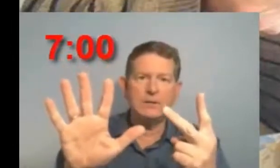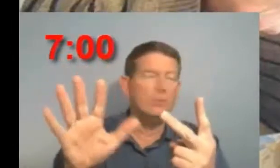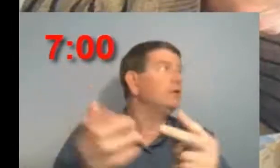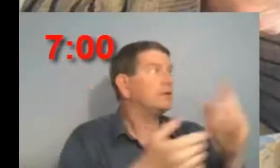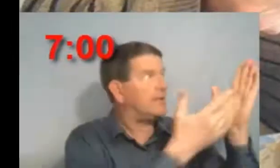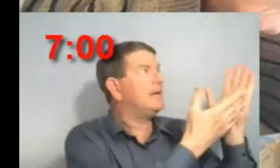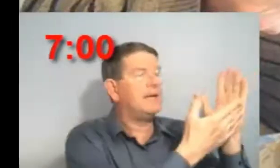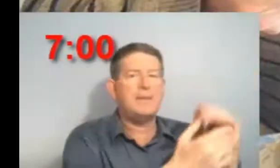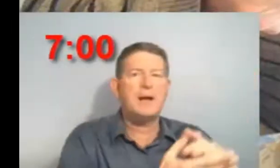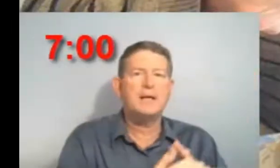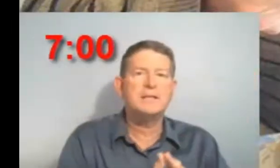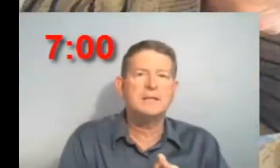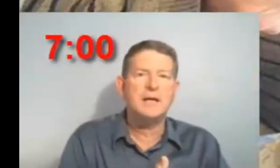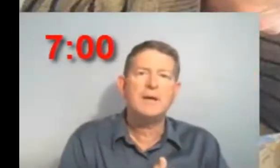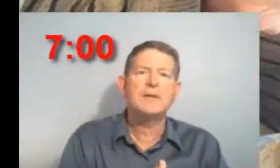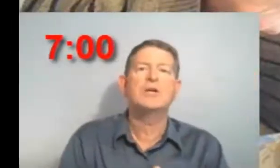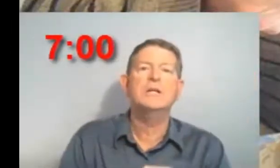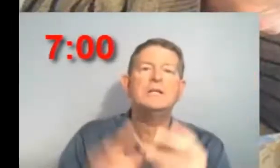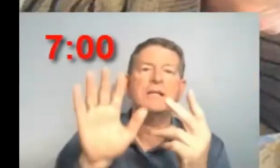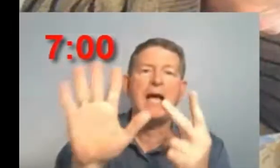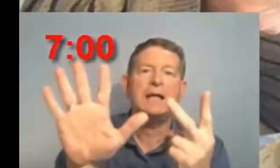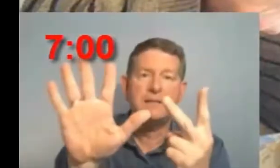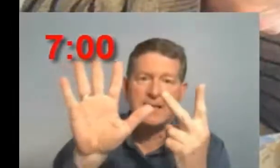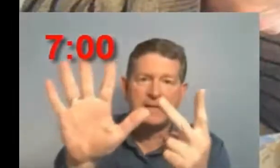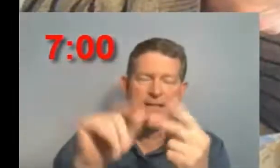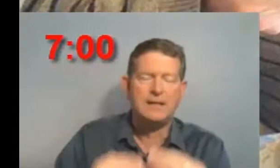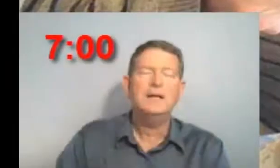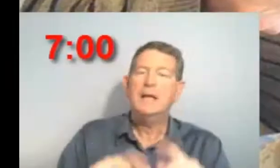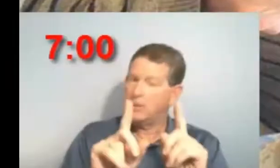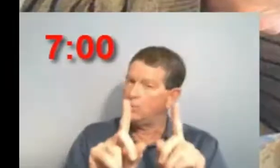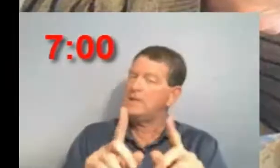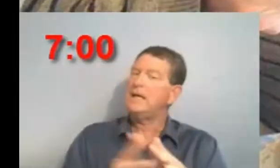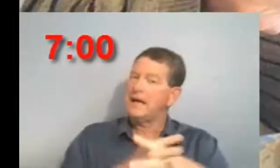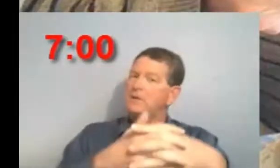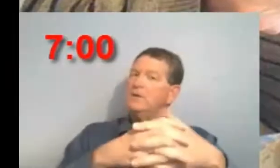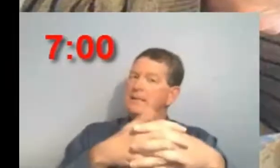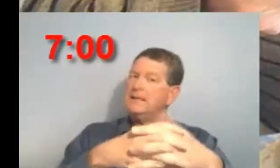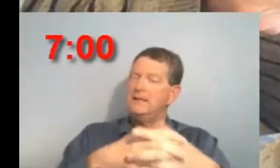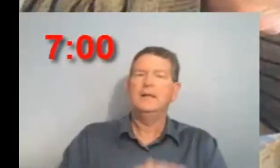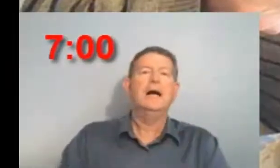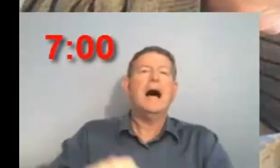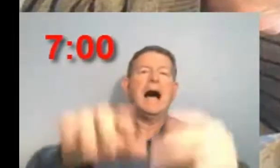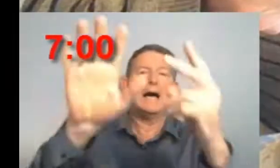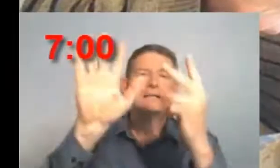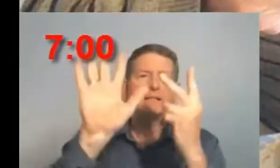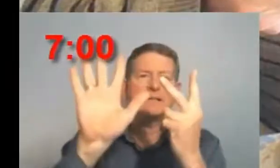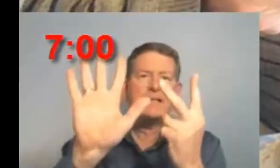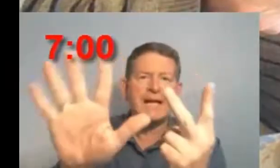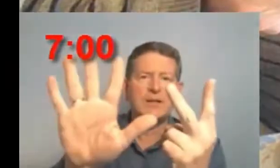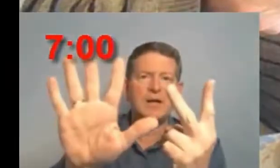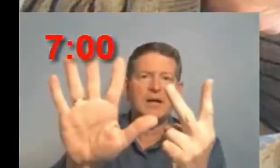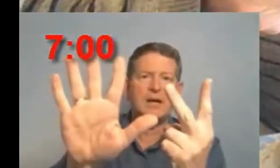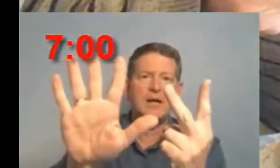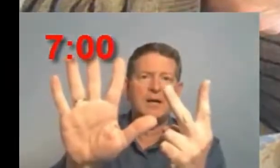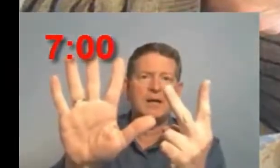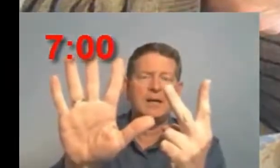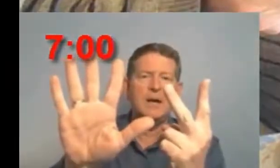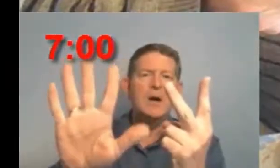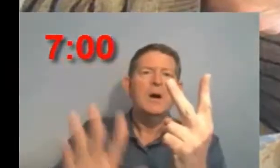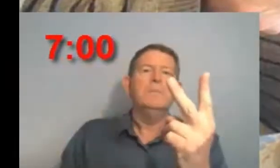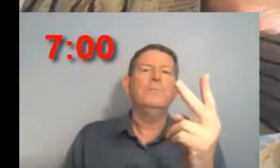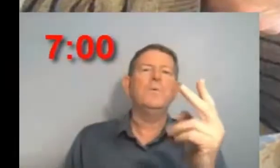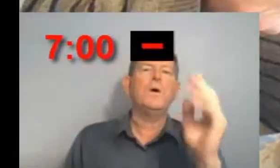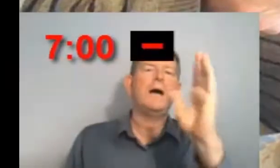7h. Oui, je sais qu'il est marqué 6h, mais j'ai dit 7, hein. Écoutez, attendez. À